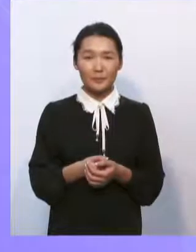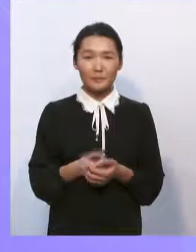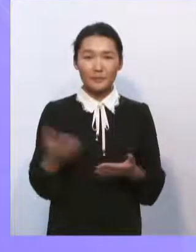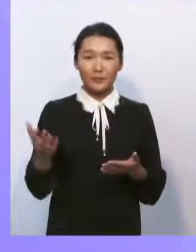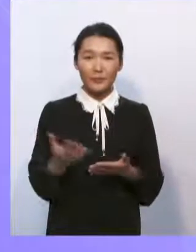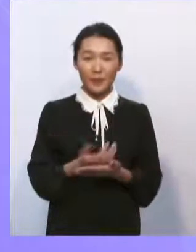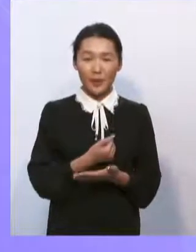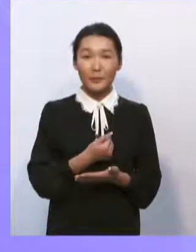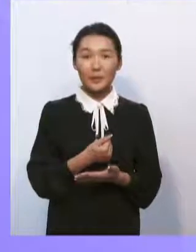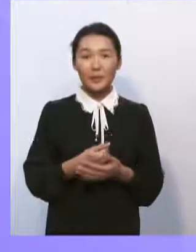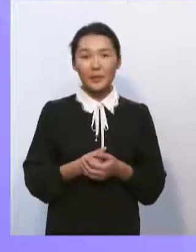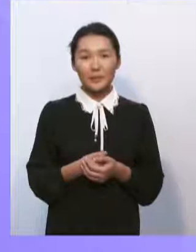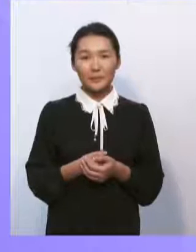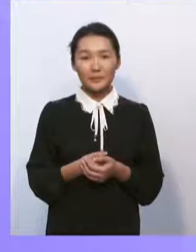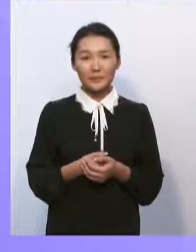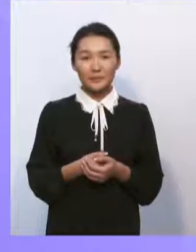Таптыкпы?